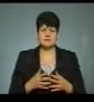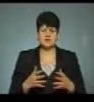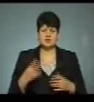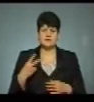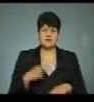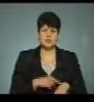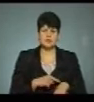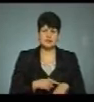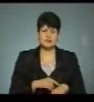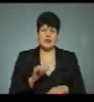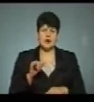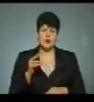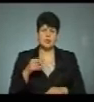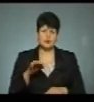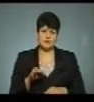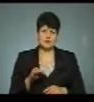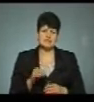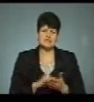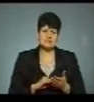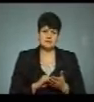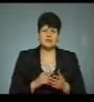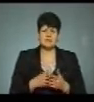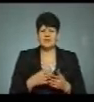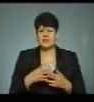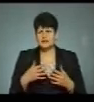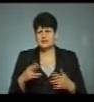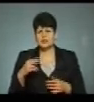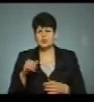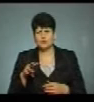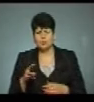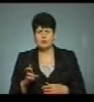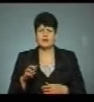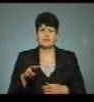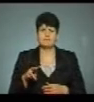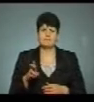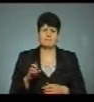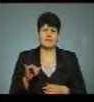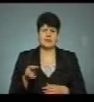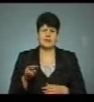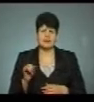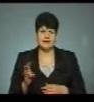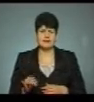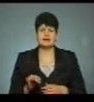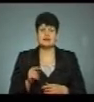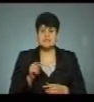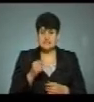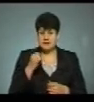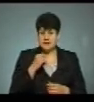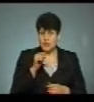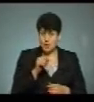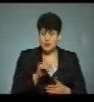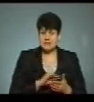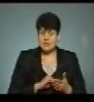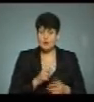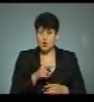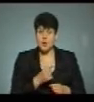годин аудіозаписів, і серед яких є і билини, і думи, і канти, і інструментальна музика. І завдяки його записам, завдяки його